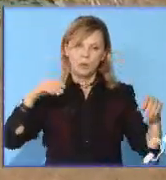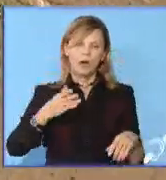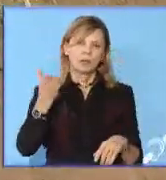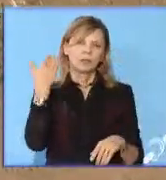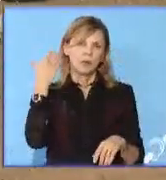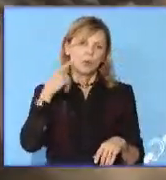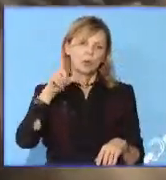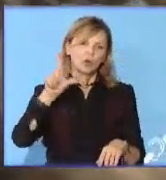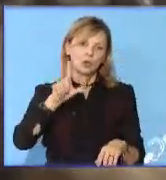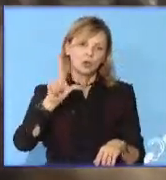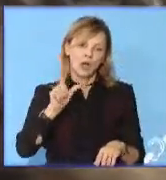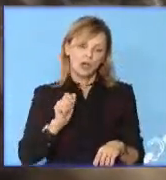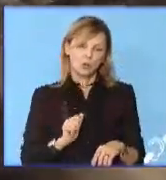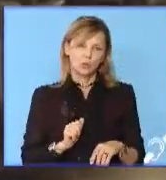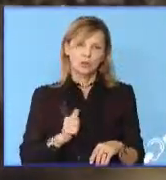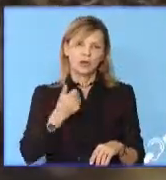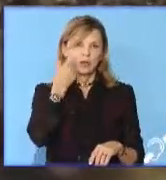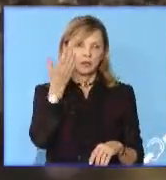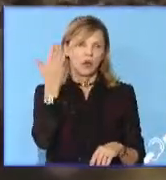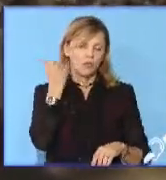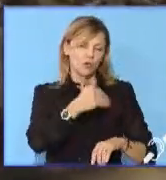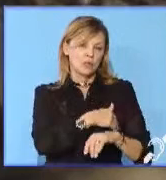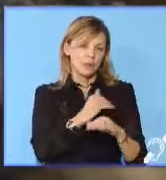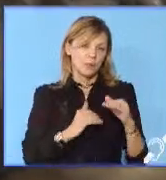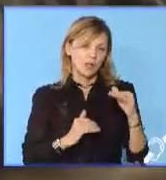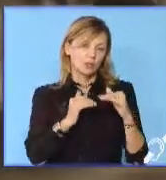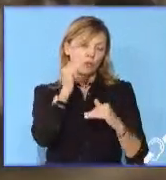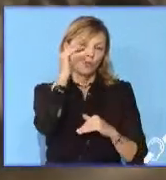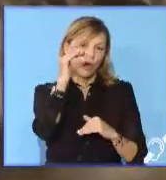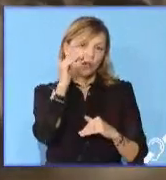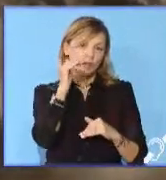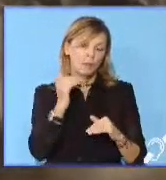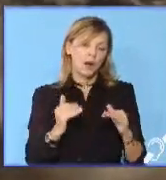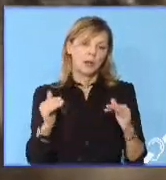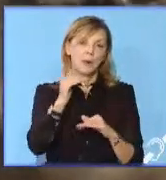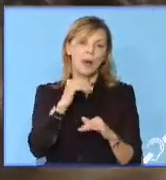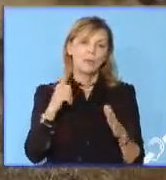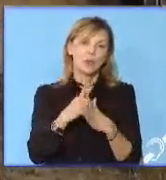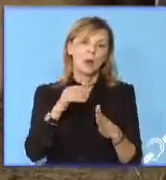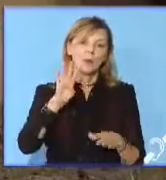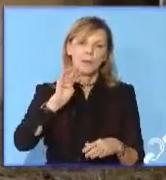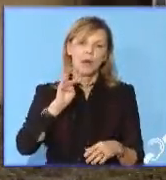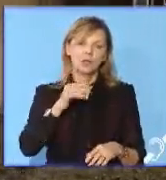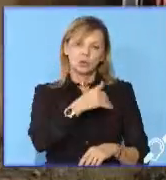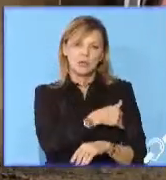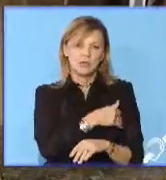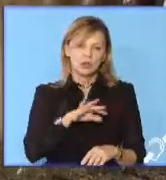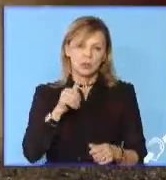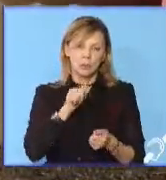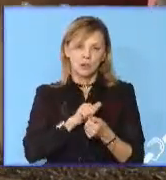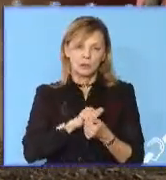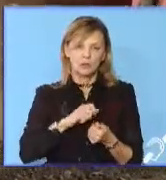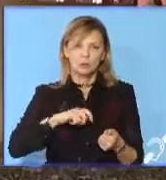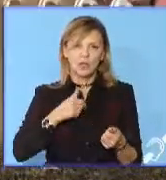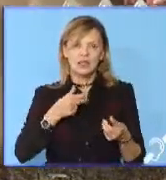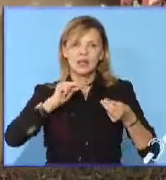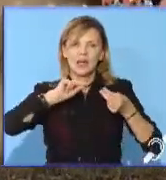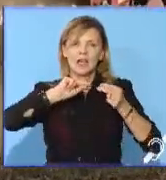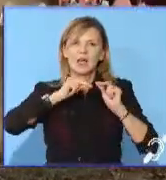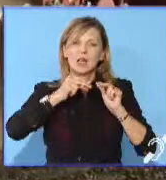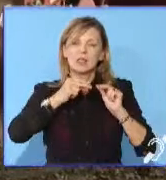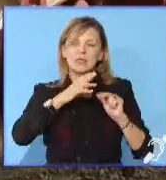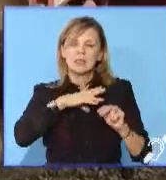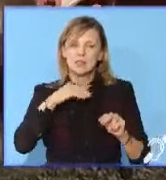fost temperaturi frecvent de peste 38 de grade în lunile de vară și peste 30 de grade în septembrie și pământul este secătuit,